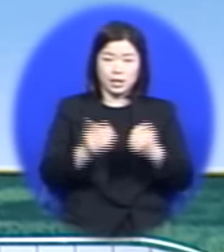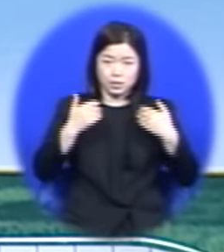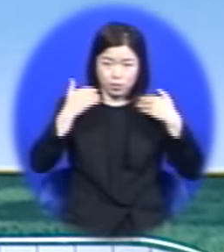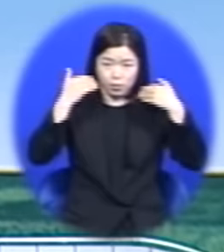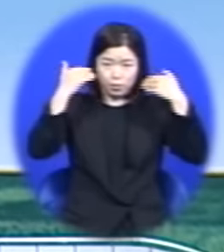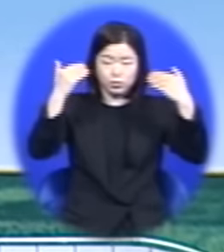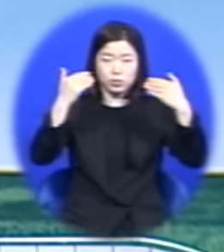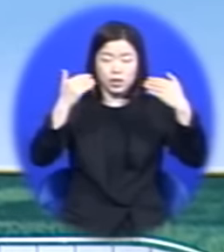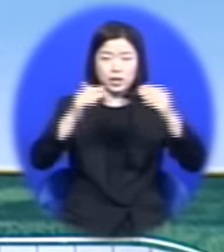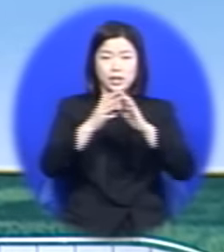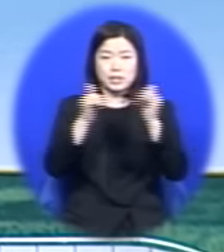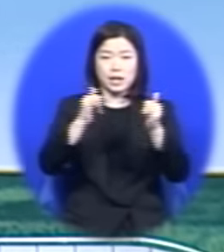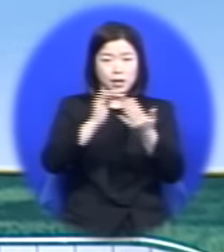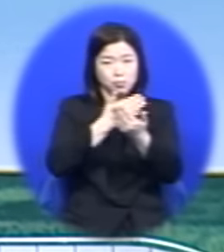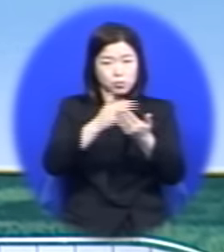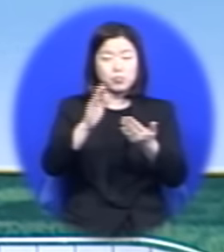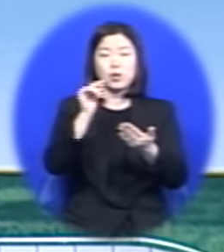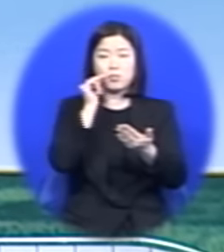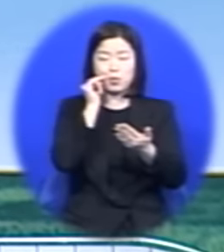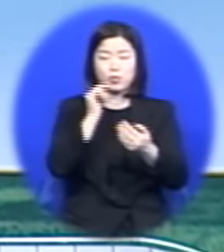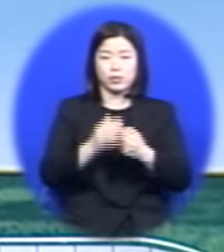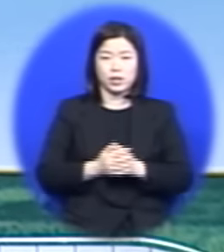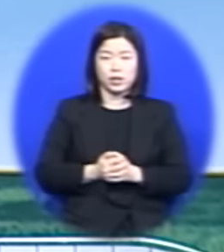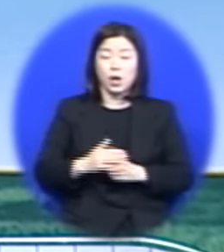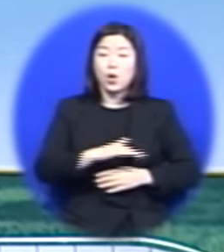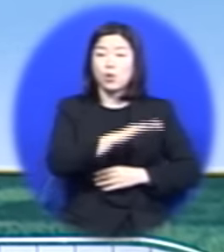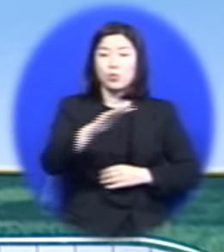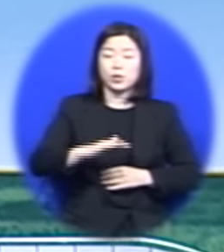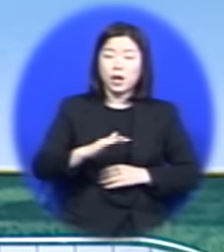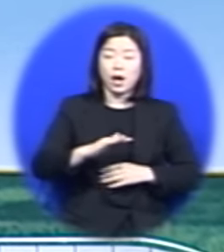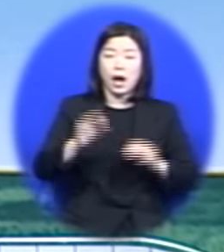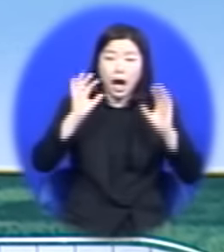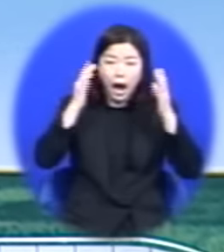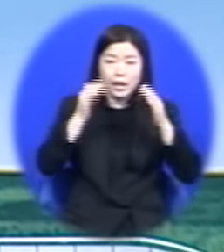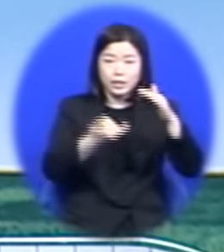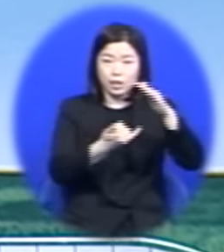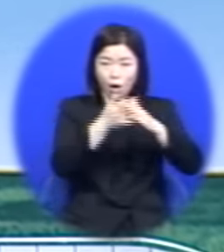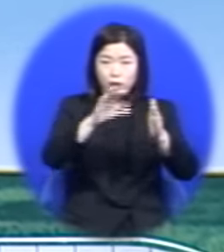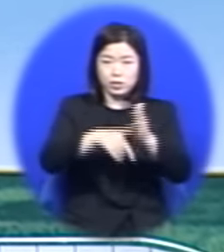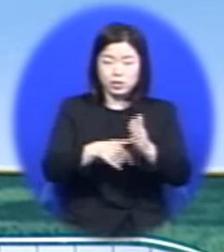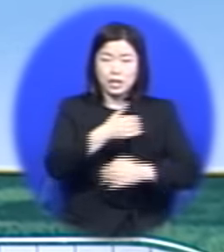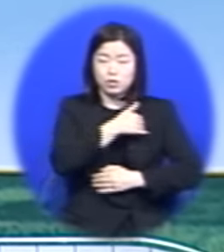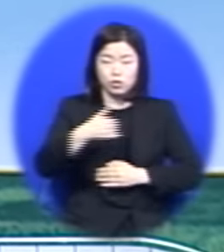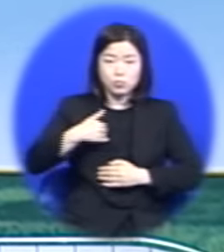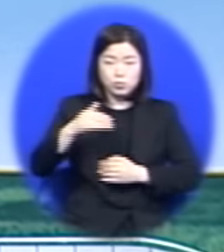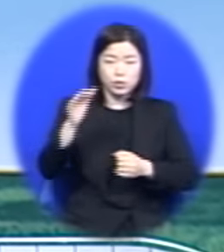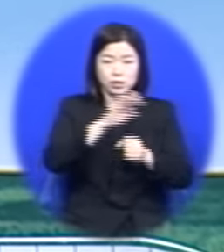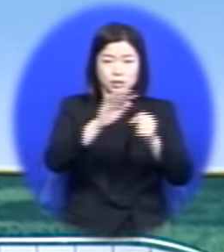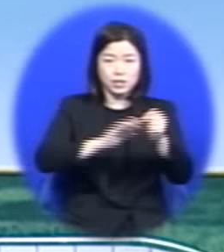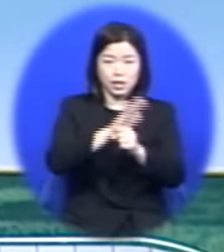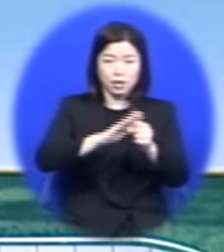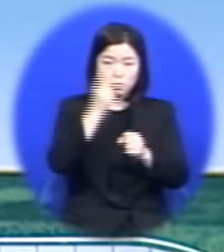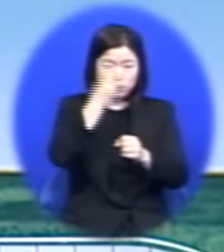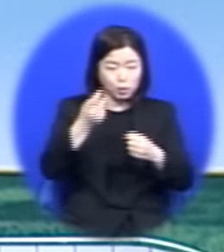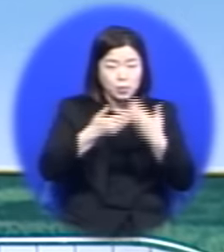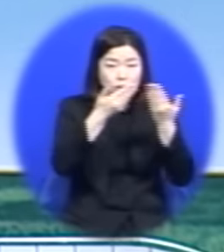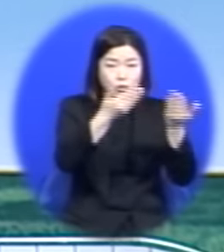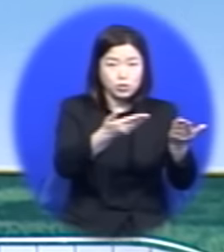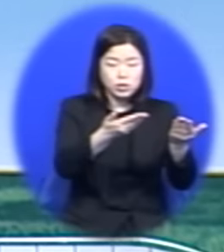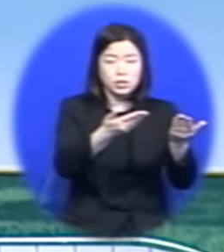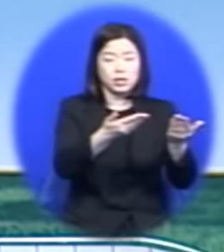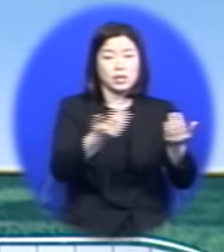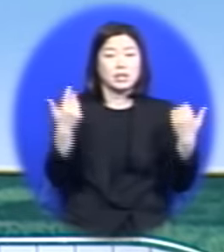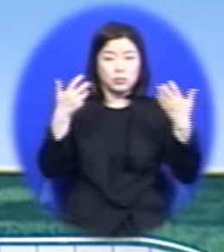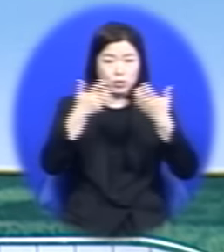성숙하게 사랑을 분별을 못합니다. 우리가 아이들이 어려서 충분한 사랑으로 돌보아주지 못하면, 채워지지